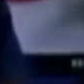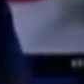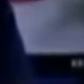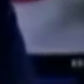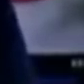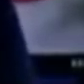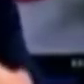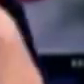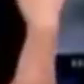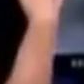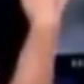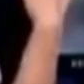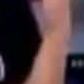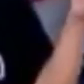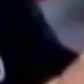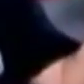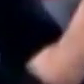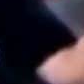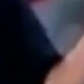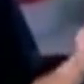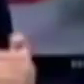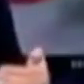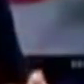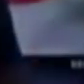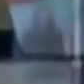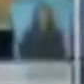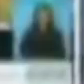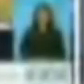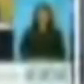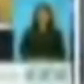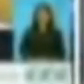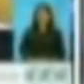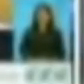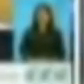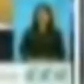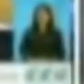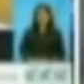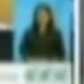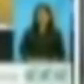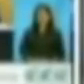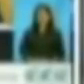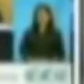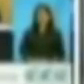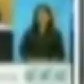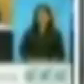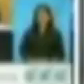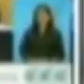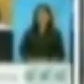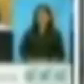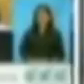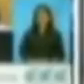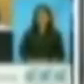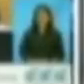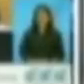ค่ะ ตอนนี้ก็ออกมาอยู่ข้างนอกกัน ตอนนี้คุณรังสิมาอยู่ข้างนอกแล้วในห้องประชุมสภาเป็นยังไงบ้างคะ อ๋อพี่ยังไม่ได้เข้าห้องเลยละหรือมาตักหลังมันลังเอาเก้าอี้ไปไว้ข้